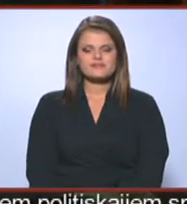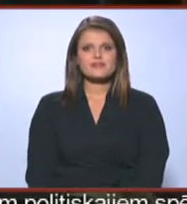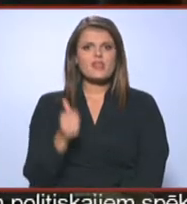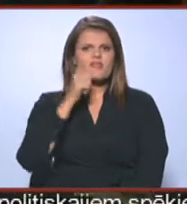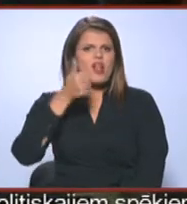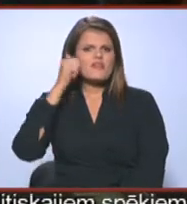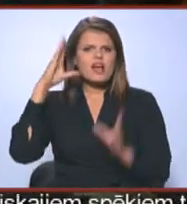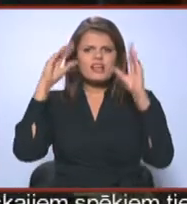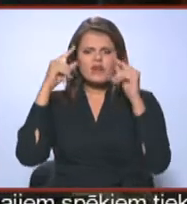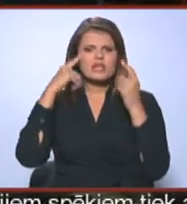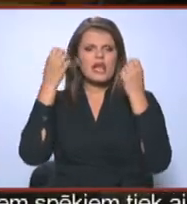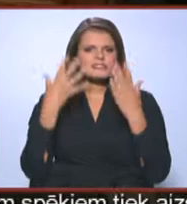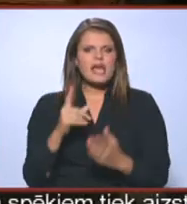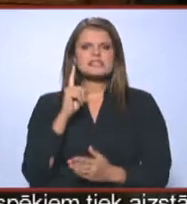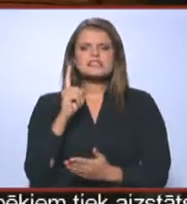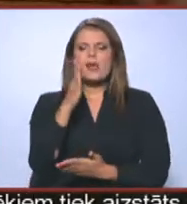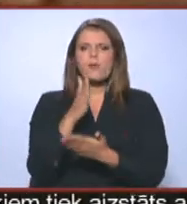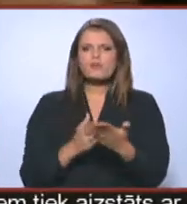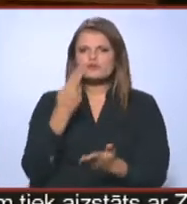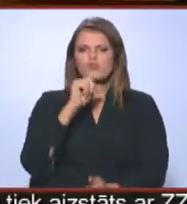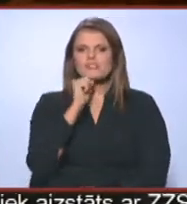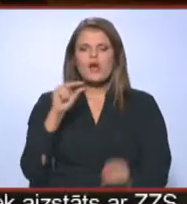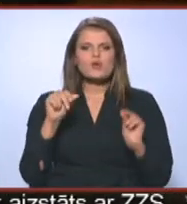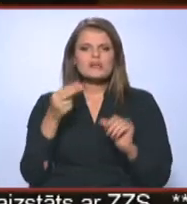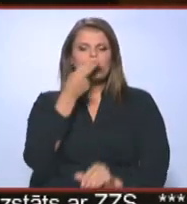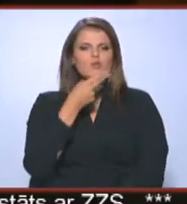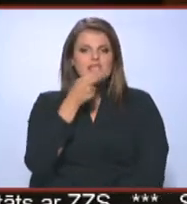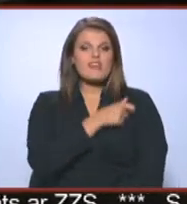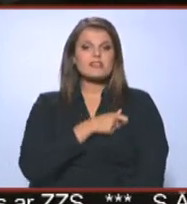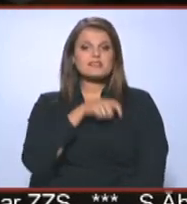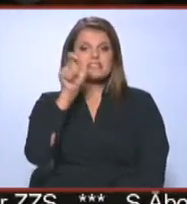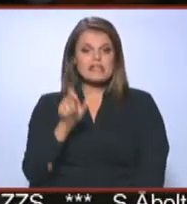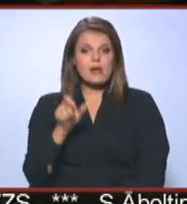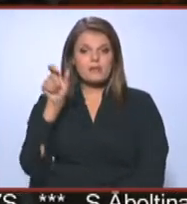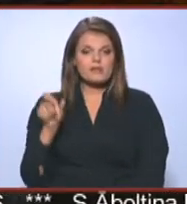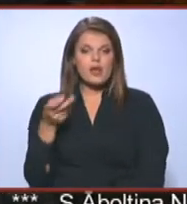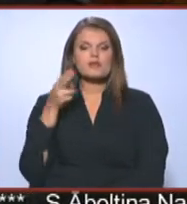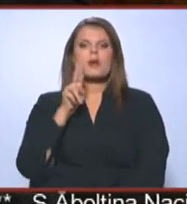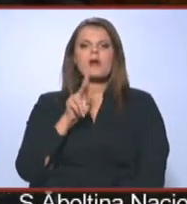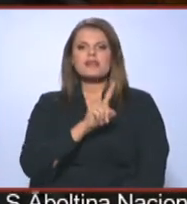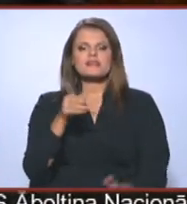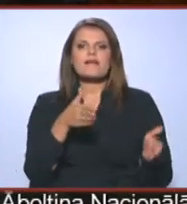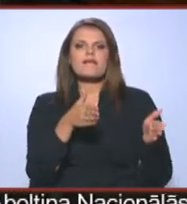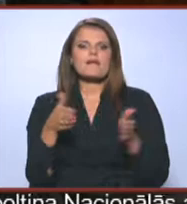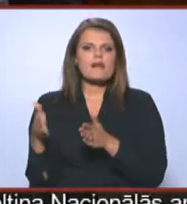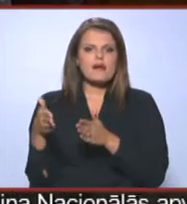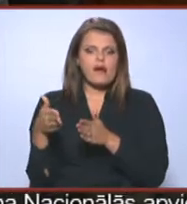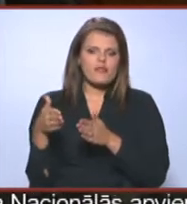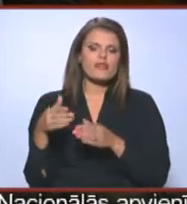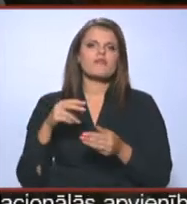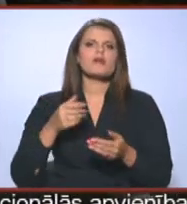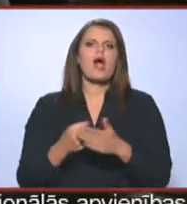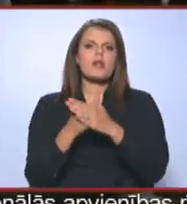Vēl vakar vakarā bija skaidrs, ka tikai puse no Zaļo un Zemnieku savienības deputātiem ir gatava atbalstīt nākamā gada budžeta projektu